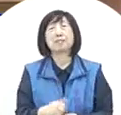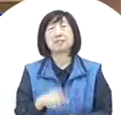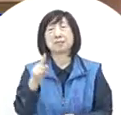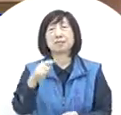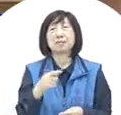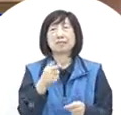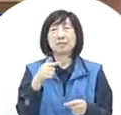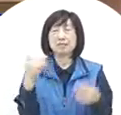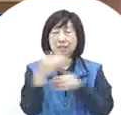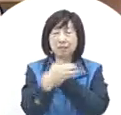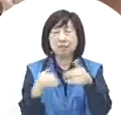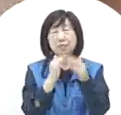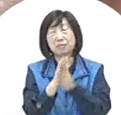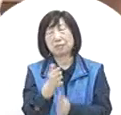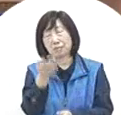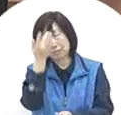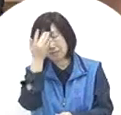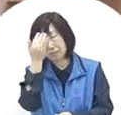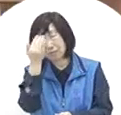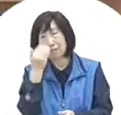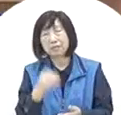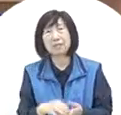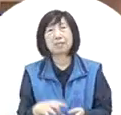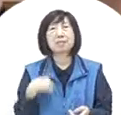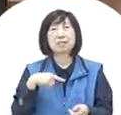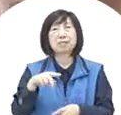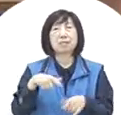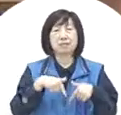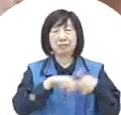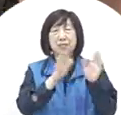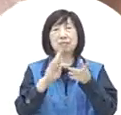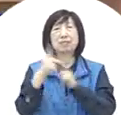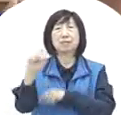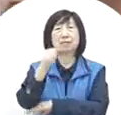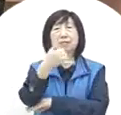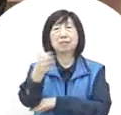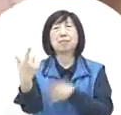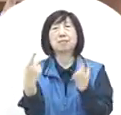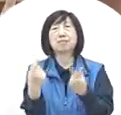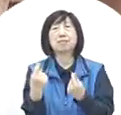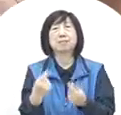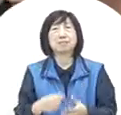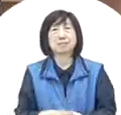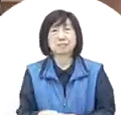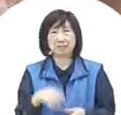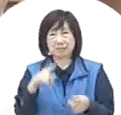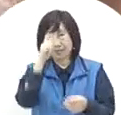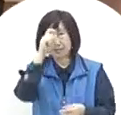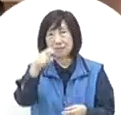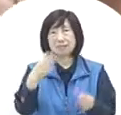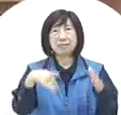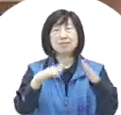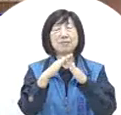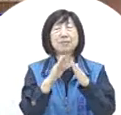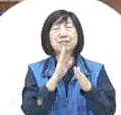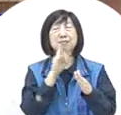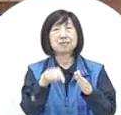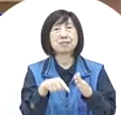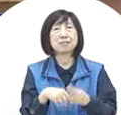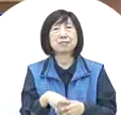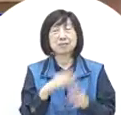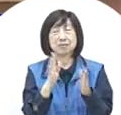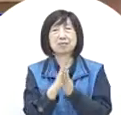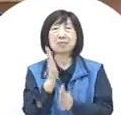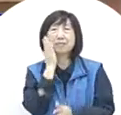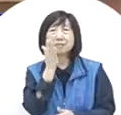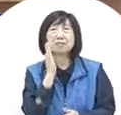交通的不便。 我们的我跟议员的心情是一模一样，我们都希望这些学校都能够得到最好的照顾。 我希望你哦，